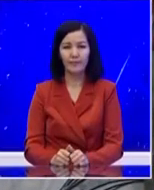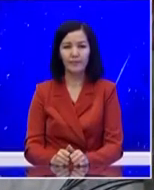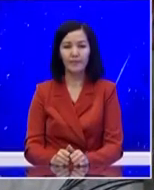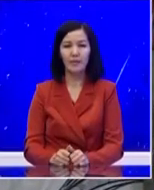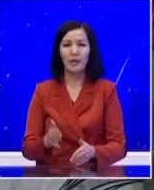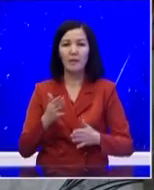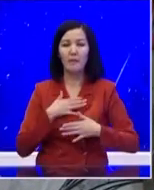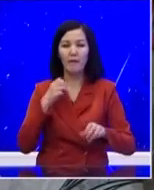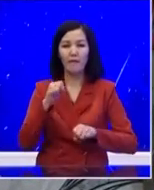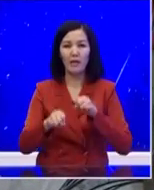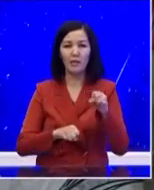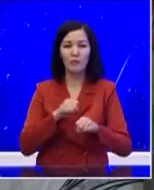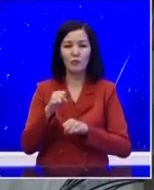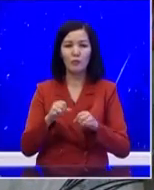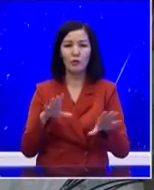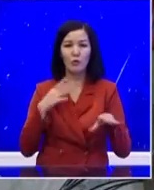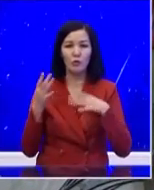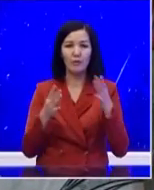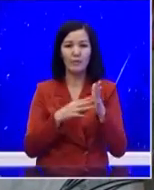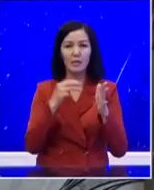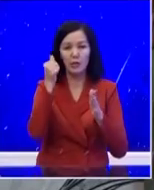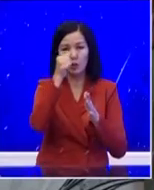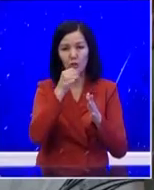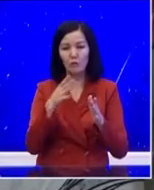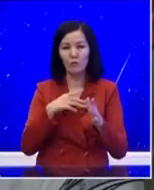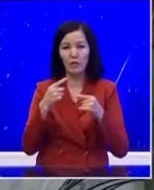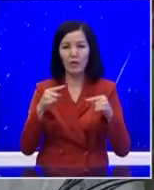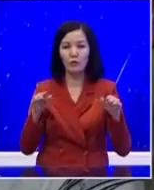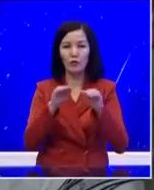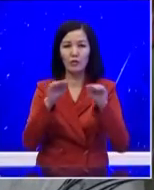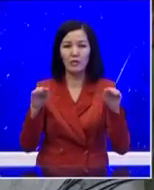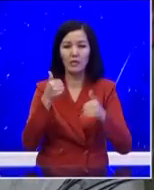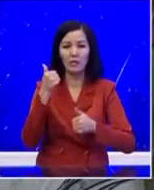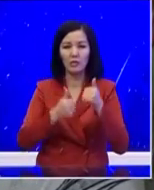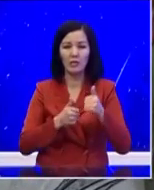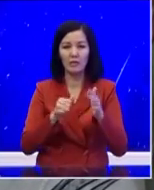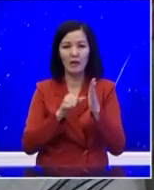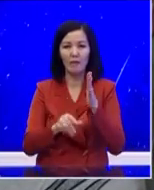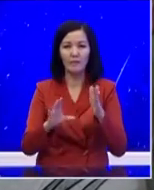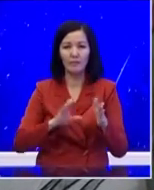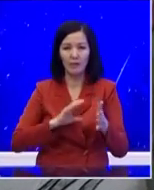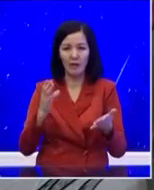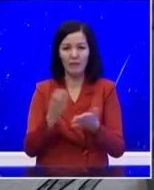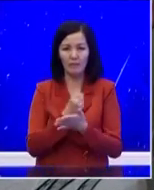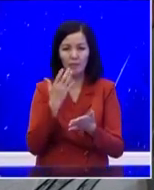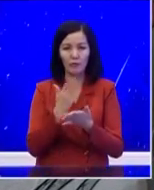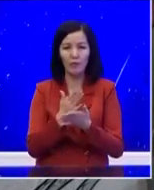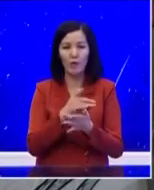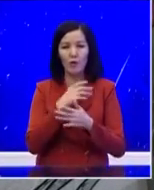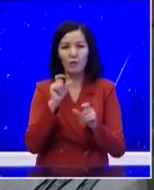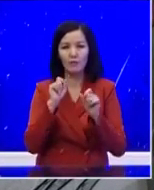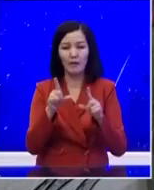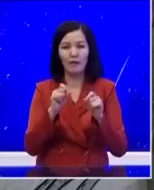Мен велоспортпен айналысқаныма 8 жылдан асты. Осы уақыт ішінде түрлі деңгейдегі жарыстардан 60-қа жуық медаль жеңіп алдым. Көпшілігі